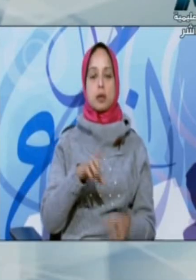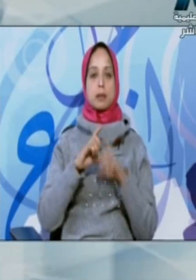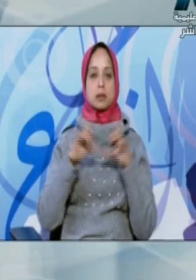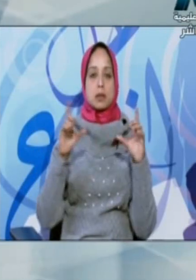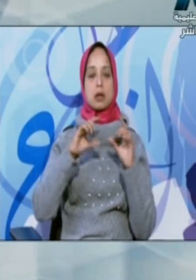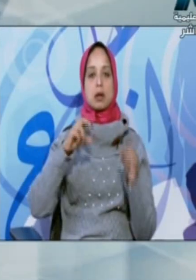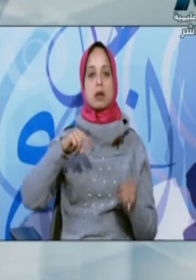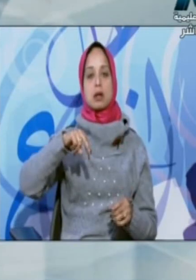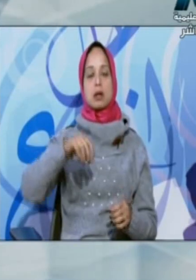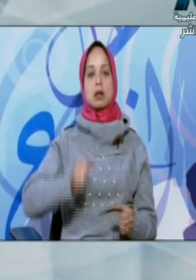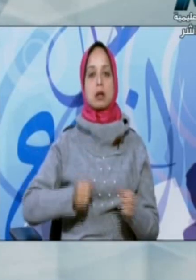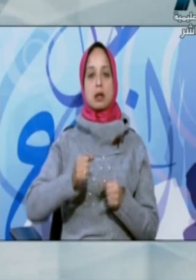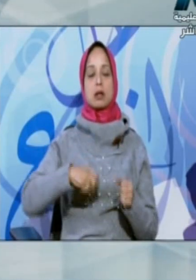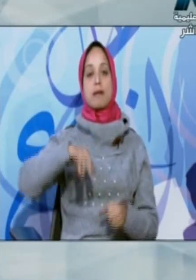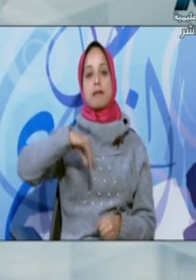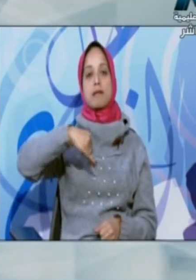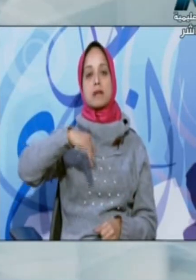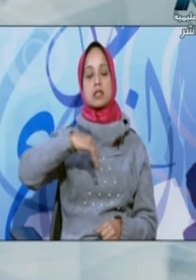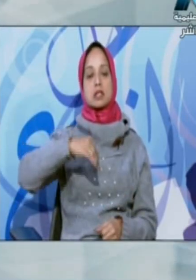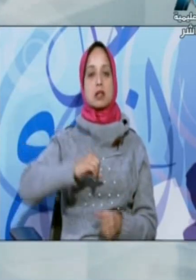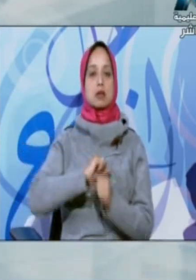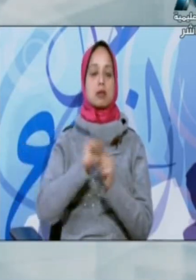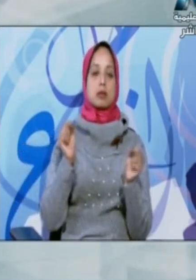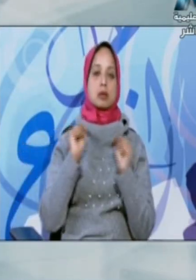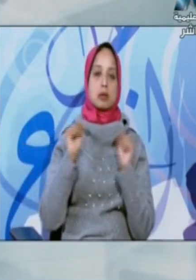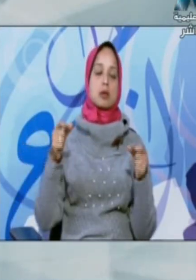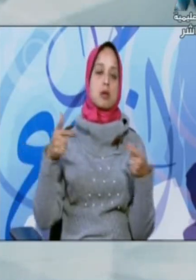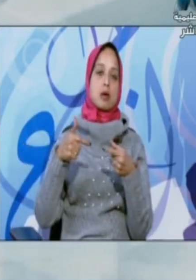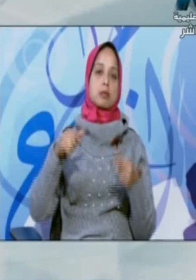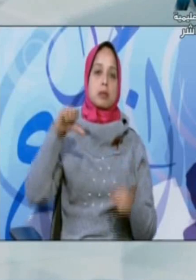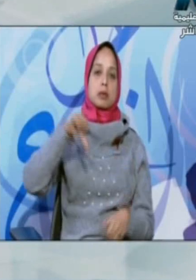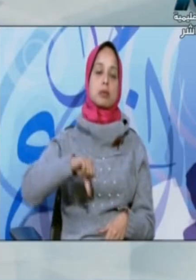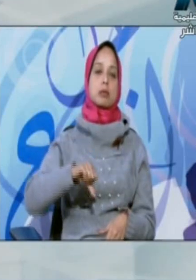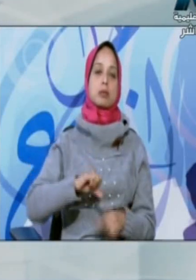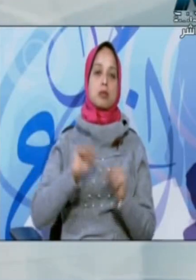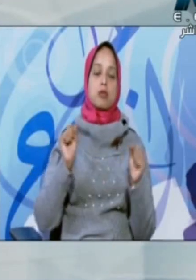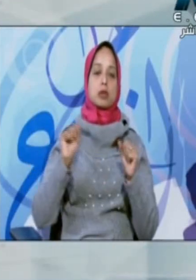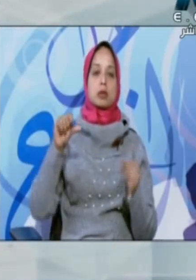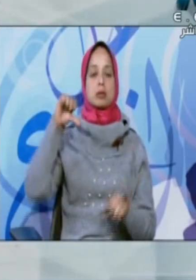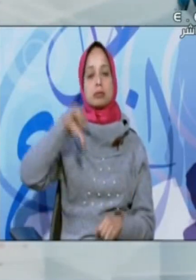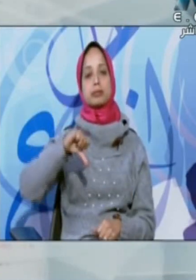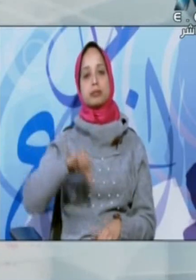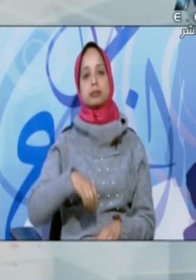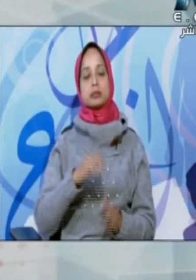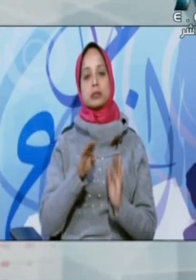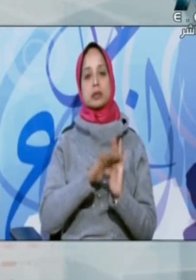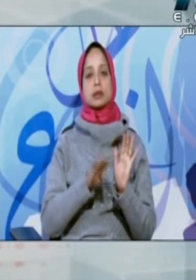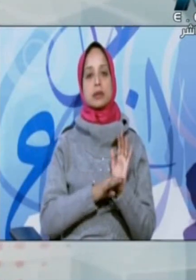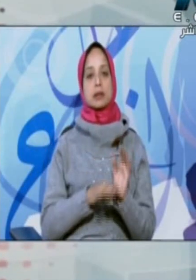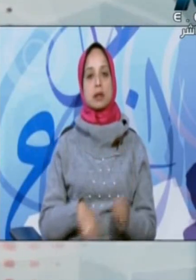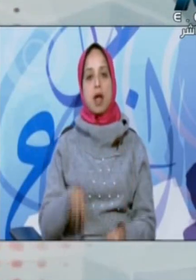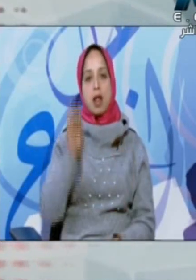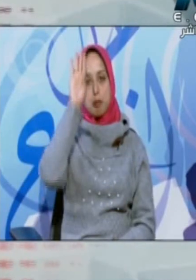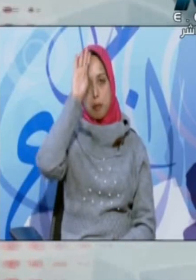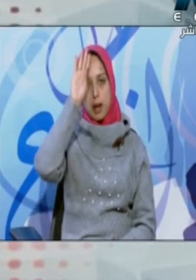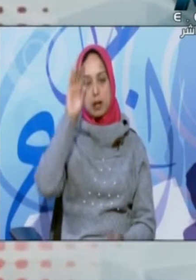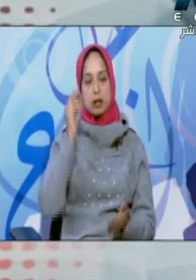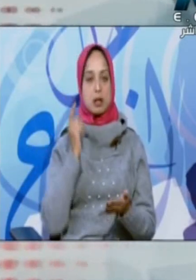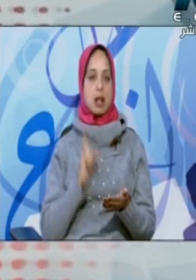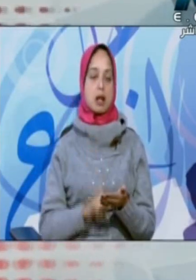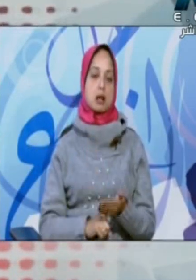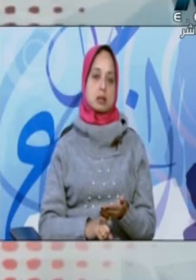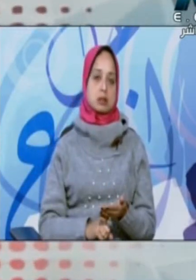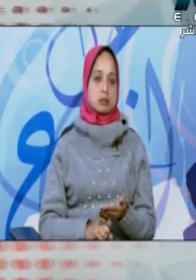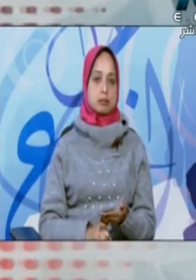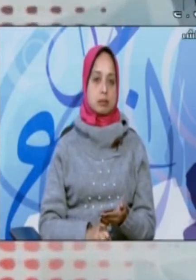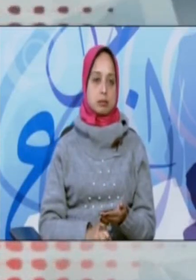الشارع، لا مفاوضات نجحنا ولا حروب كسبنا. النتيجة إجبار الملك، أجبر